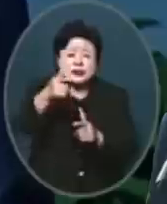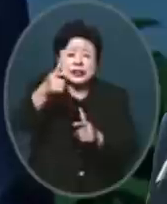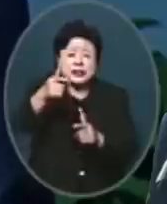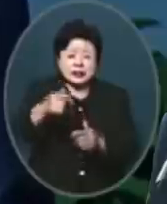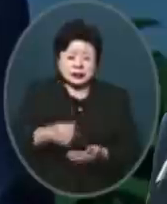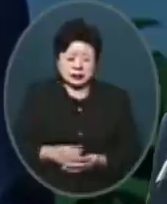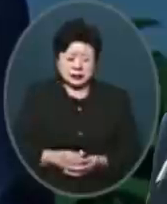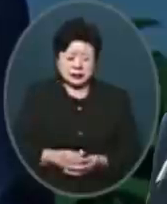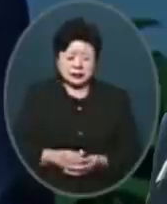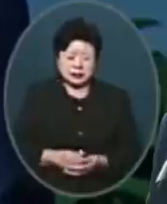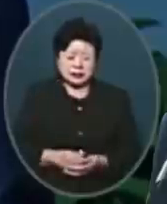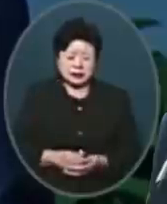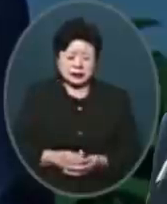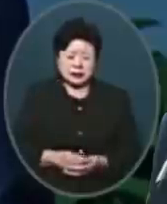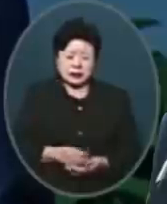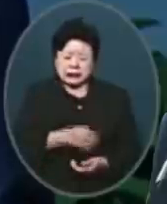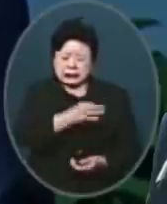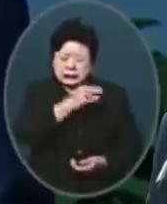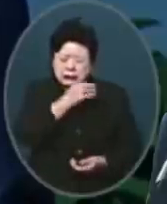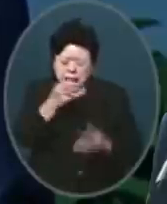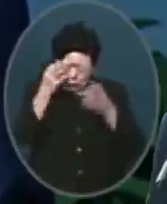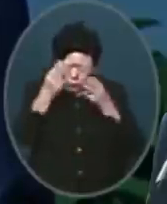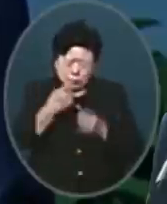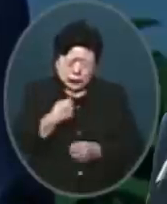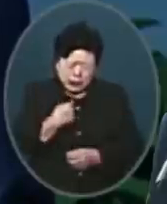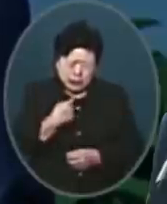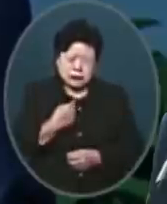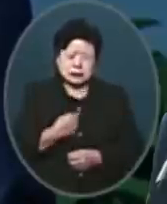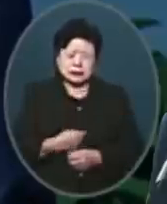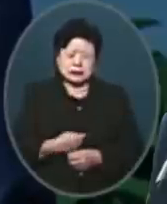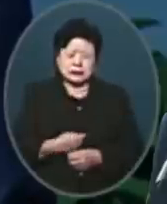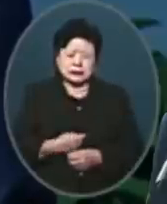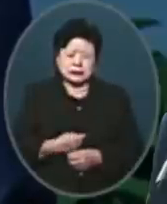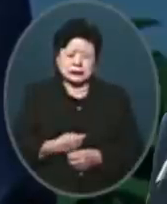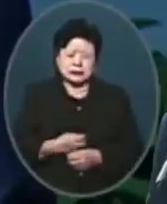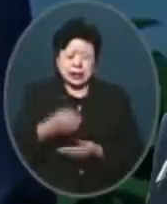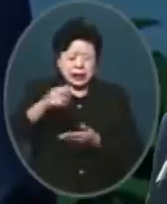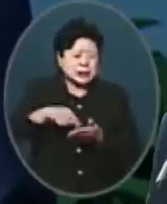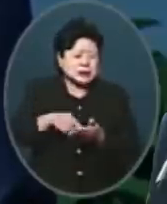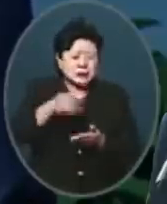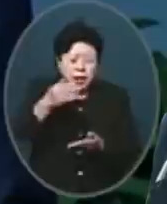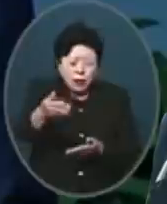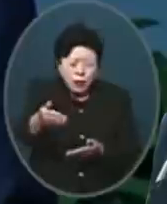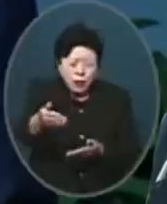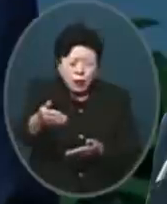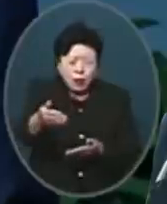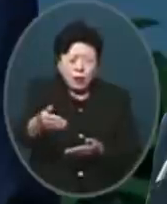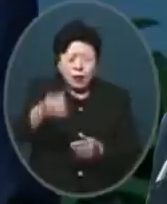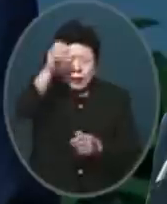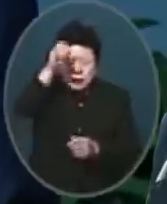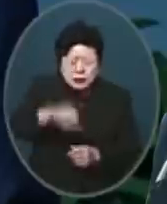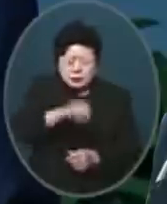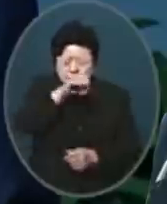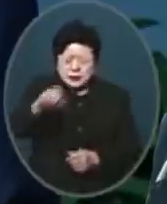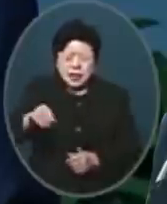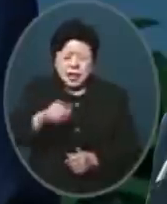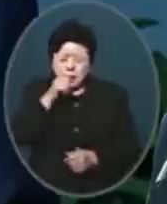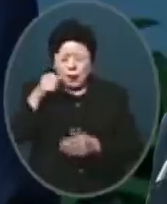그렇게 치욕적인 고통을 당해서 대가를 지불해 십자가에 못 박힌 것은